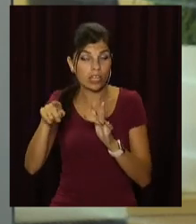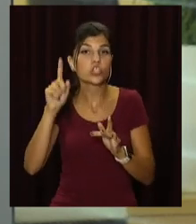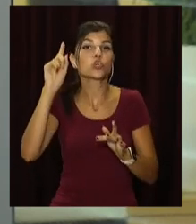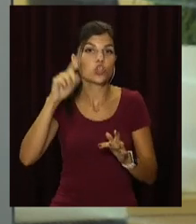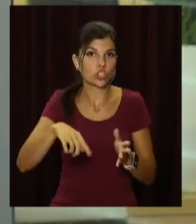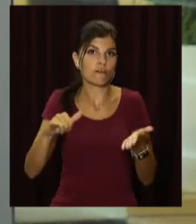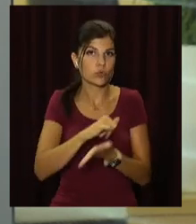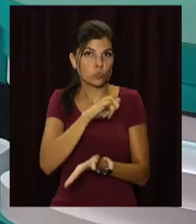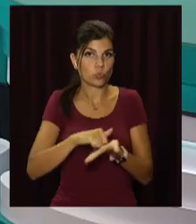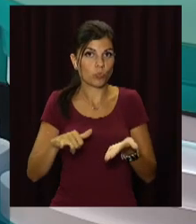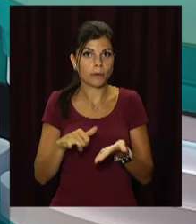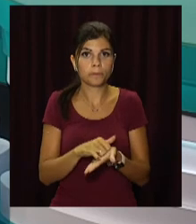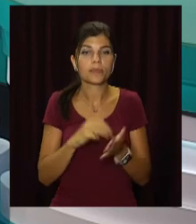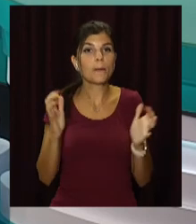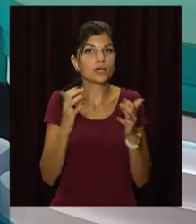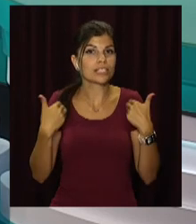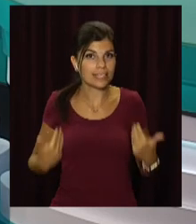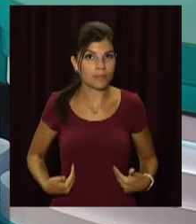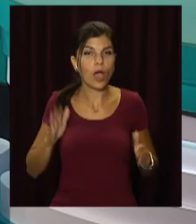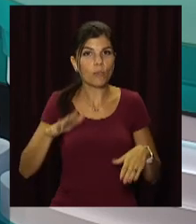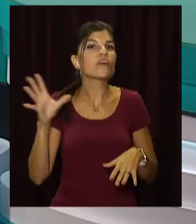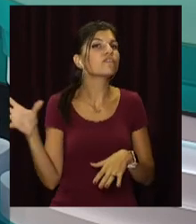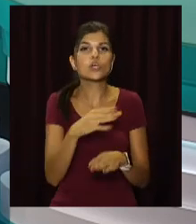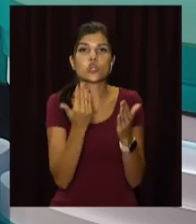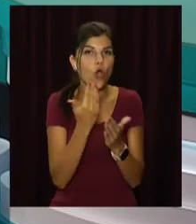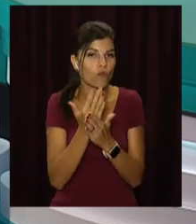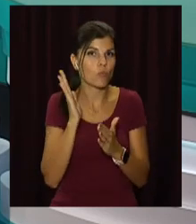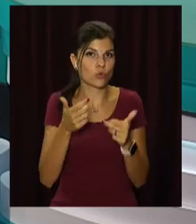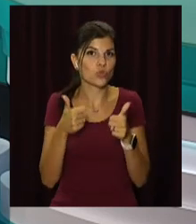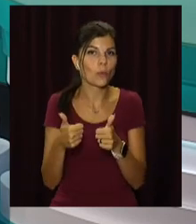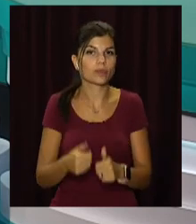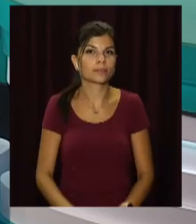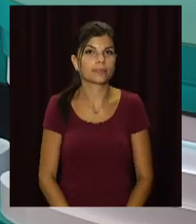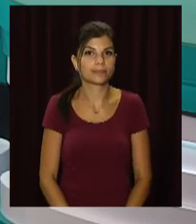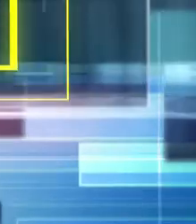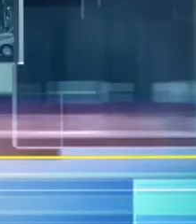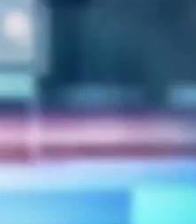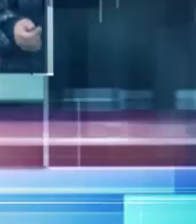та на нашому YouTube-каналі. Бережіть себе і нехай всі новини будуть добрими!